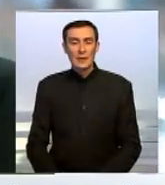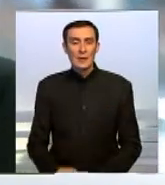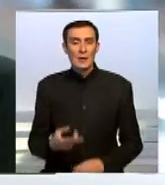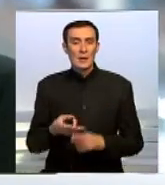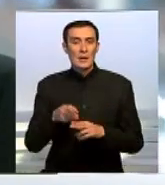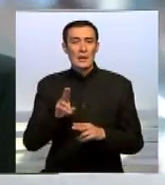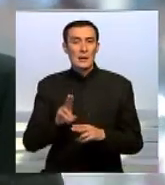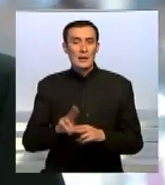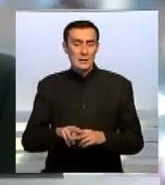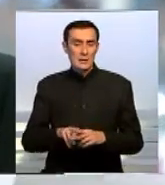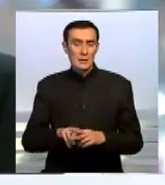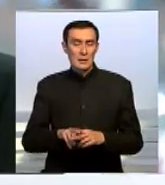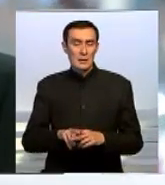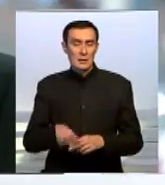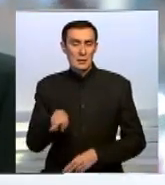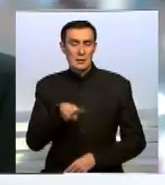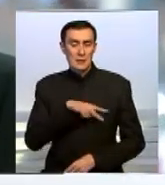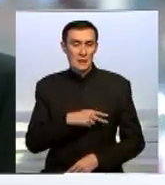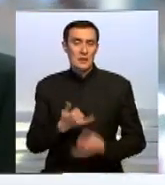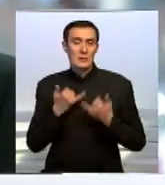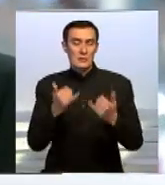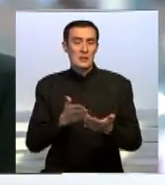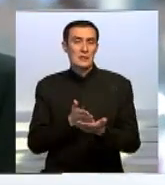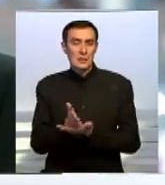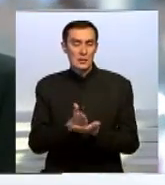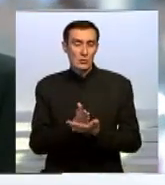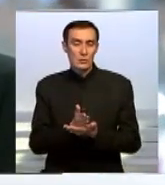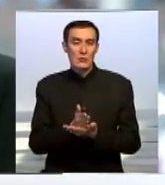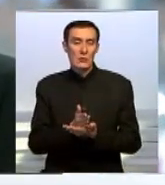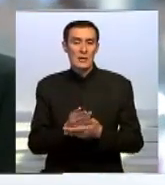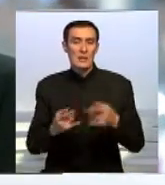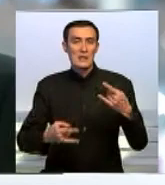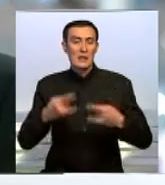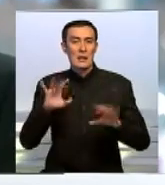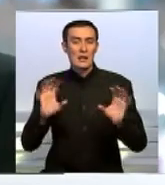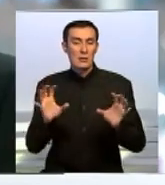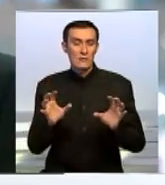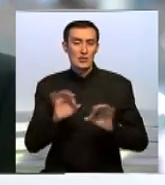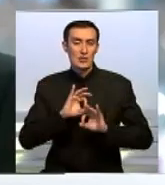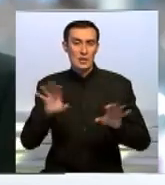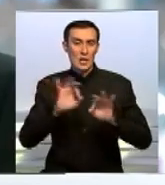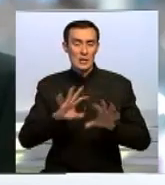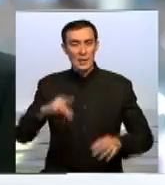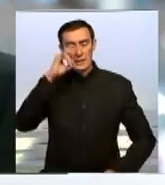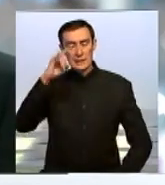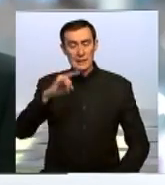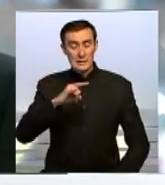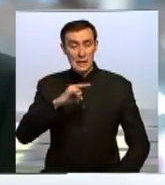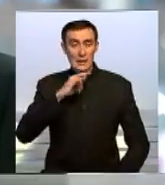во-первых, заслуг всей отрасли телерадиовещания Казахстана. Вот, и